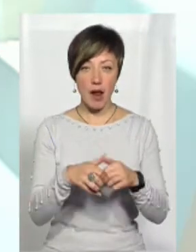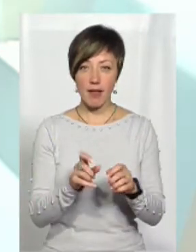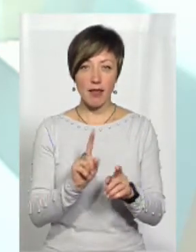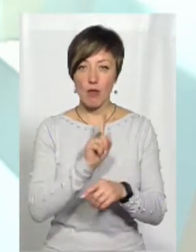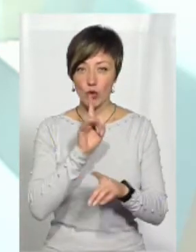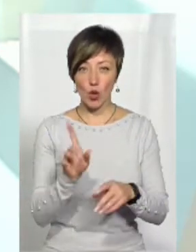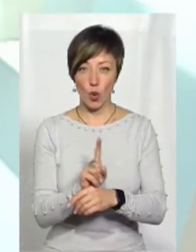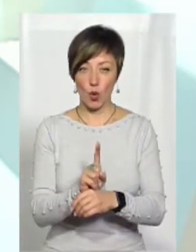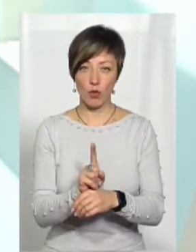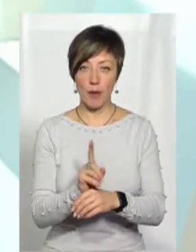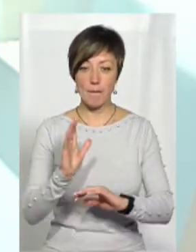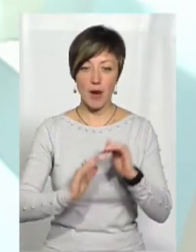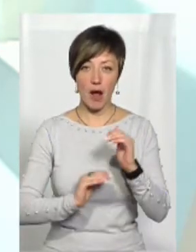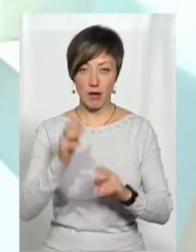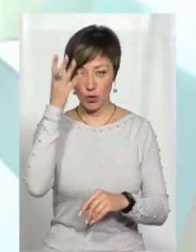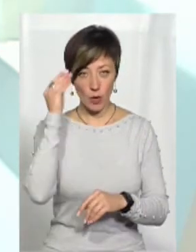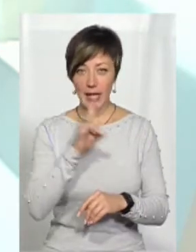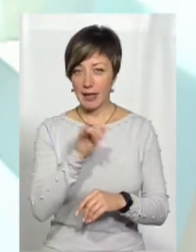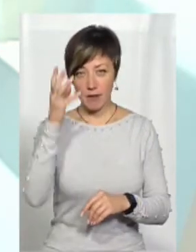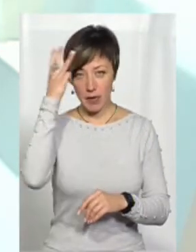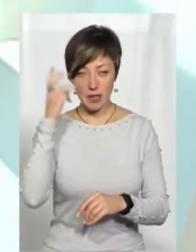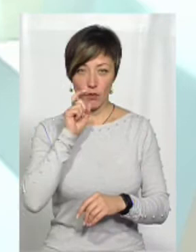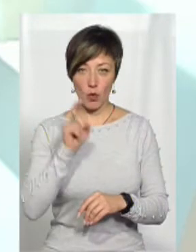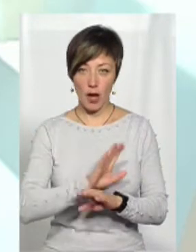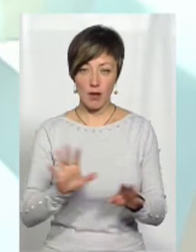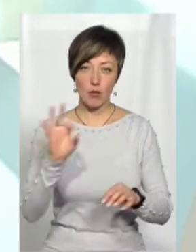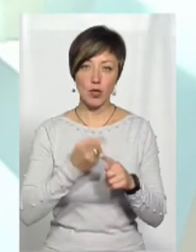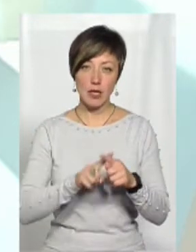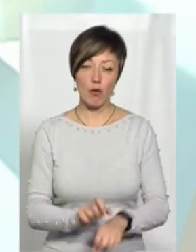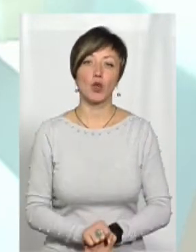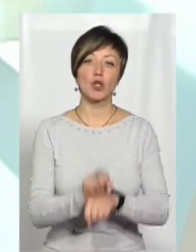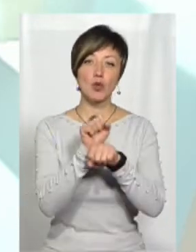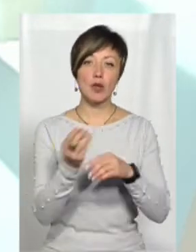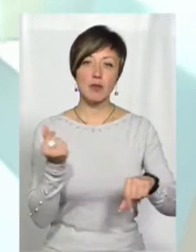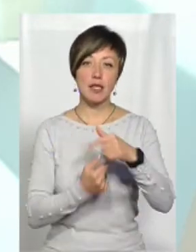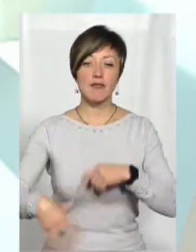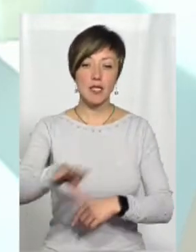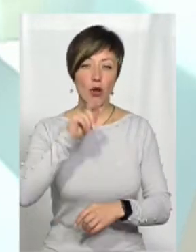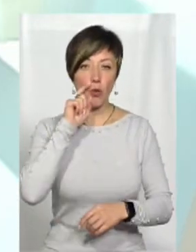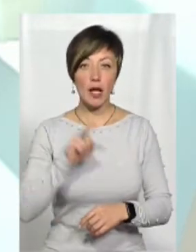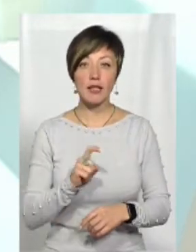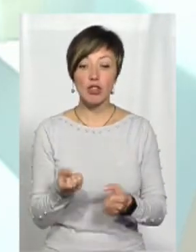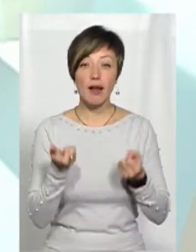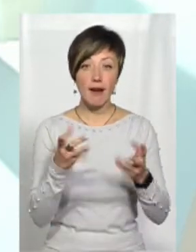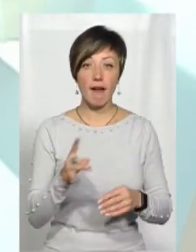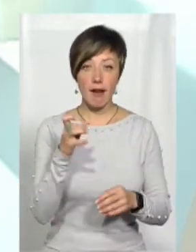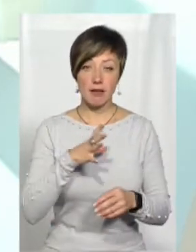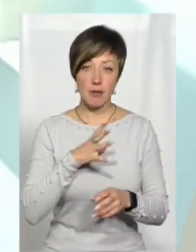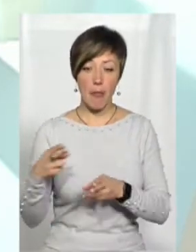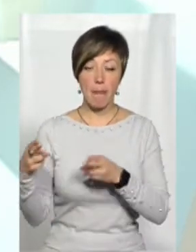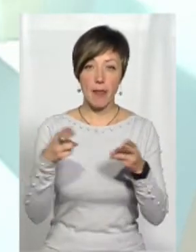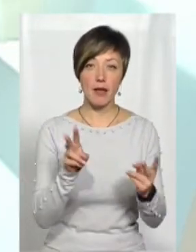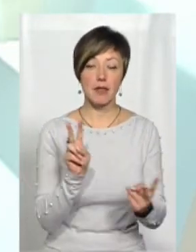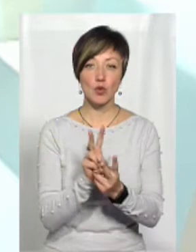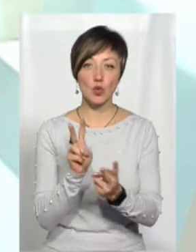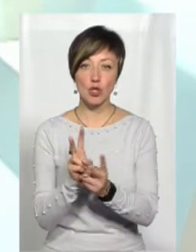стане нормою, воно не стане практикою ні в Хмельницькому, ні в Україні. Про це протестують підприємці всієї України. І вже кілька разів виїжджали на